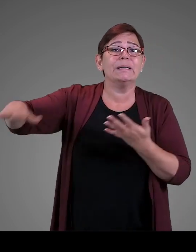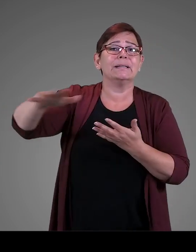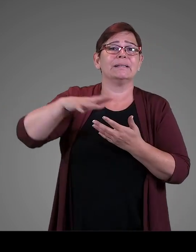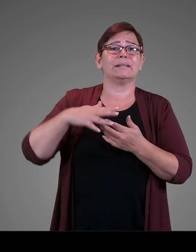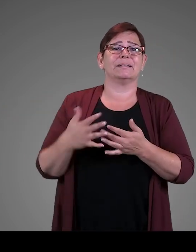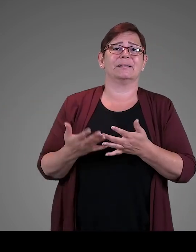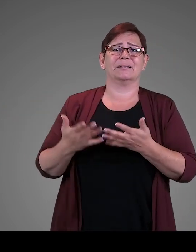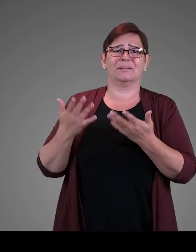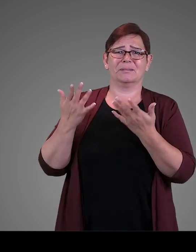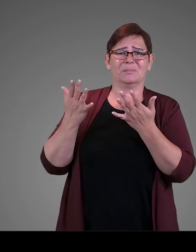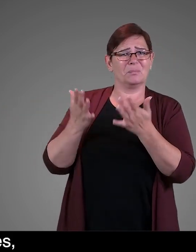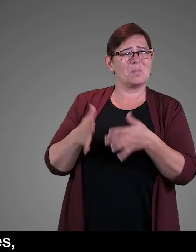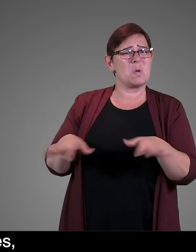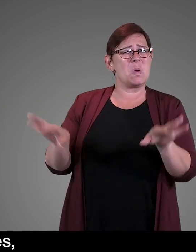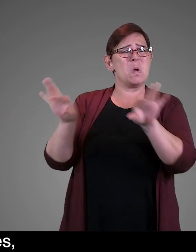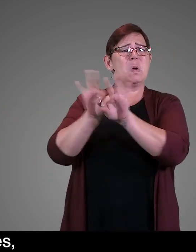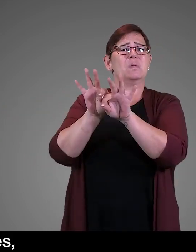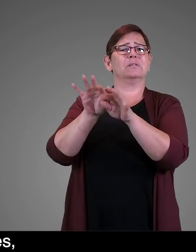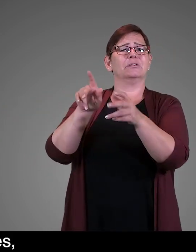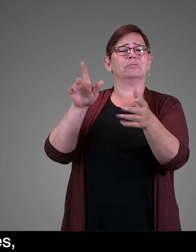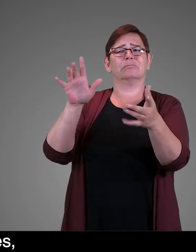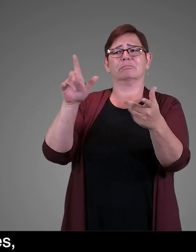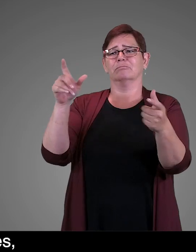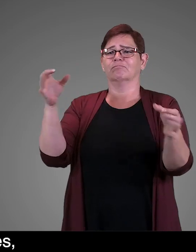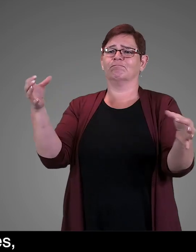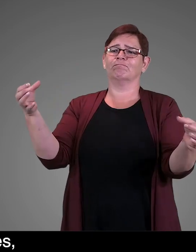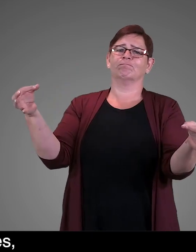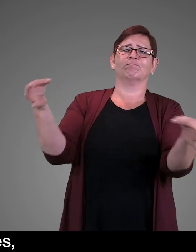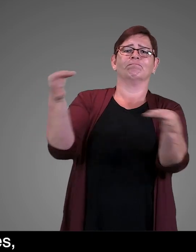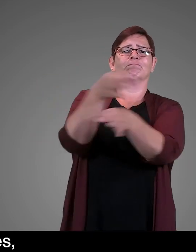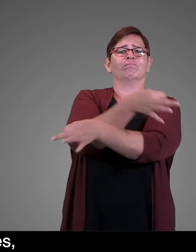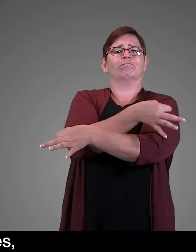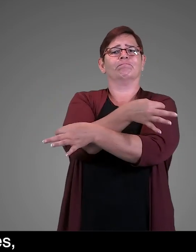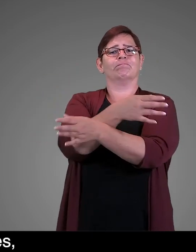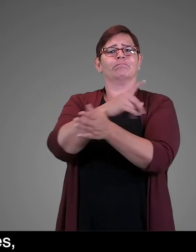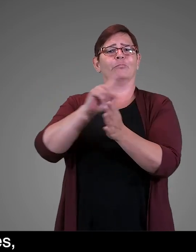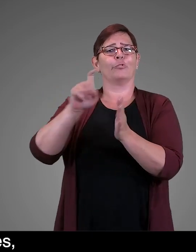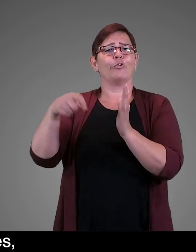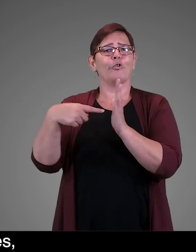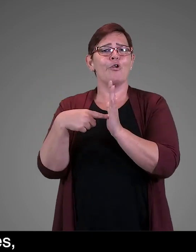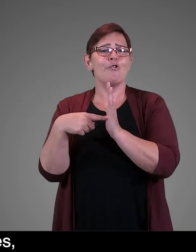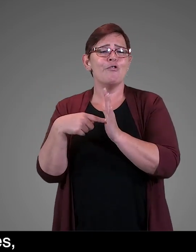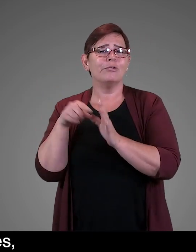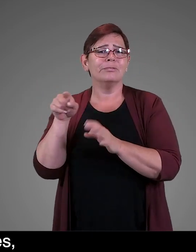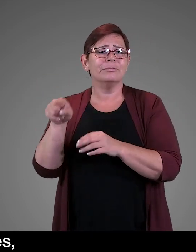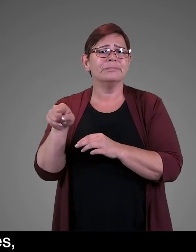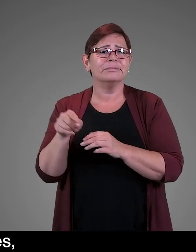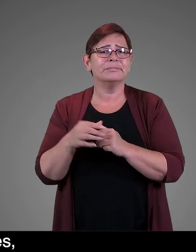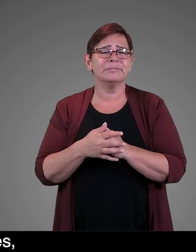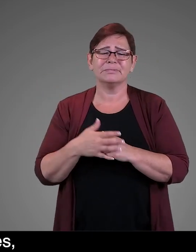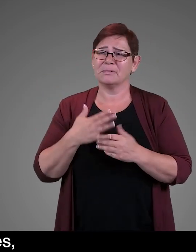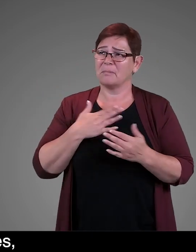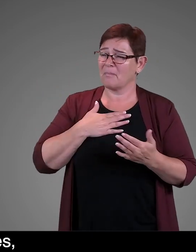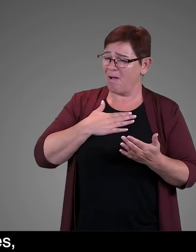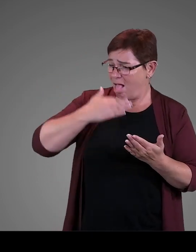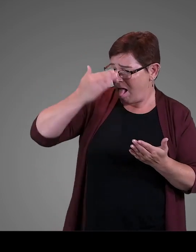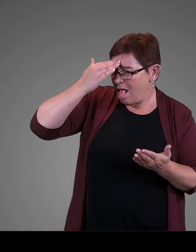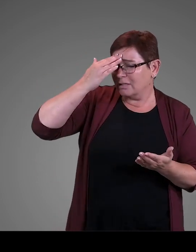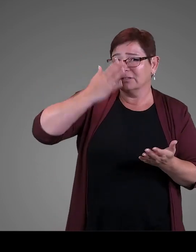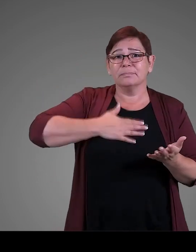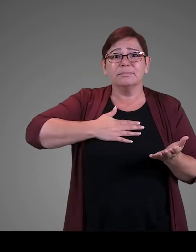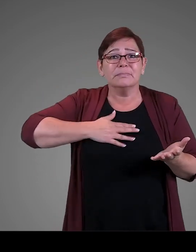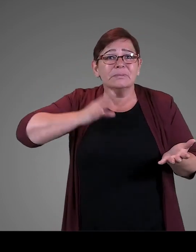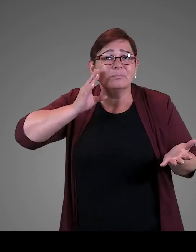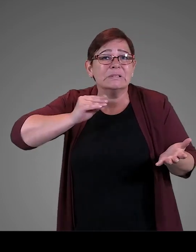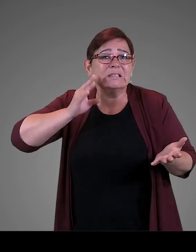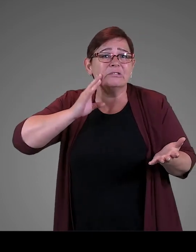C'est que je savais qu'il y avait un forum. Je sais que dans notre communauté de centres d'artistes, il y a un changement de garde fort important.